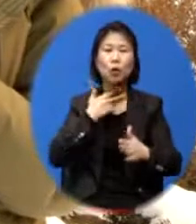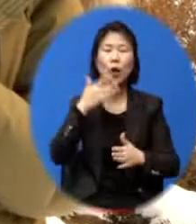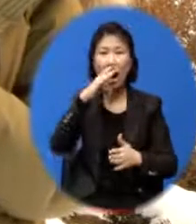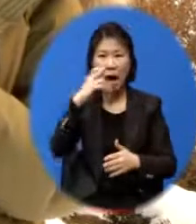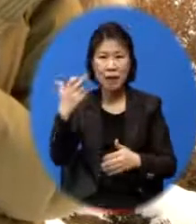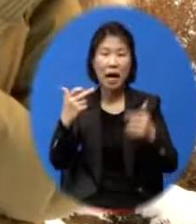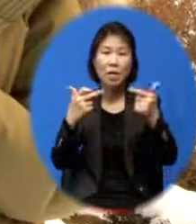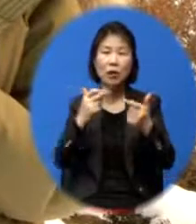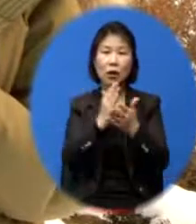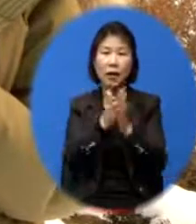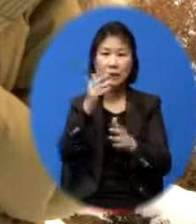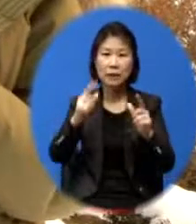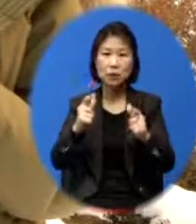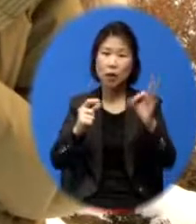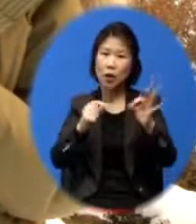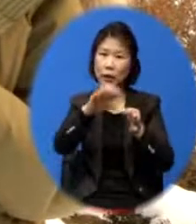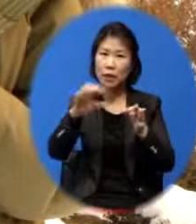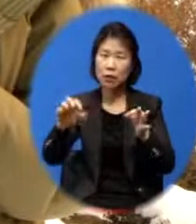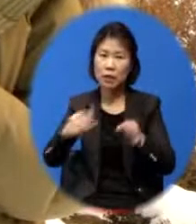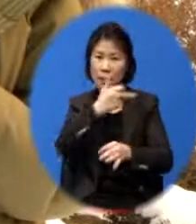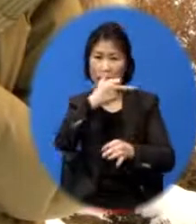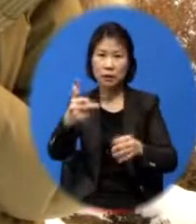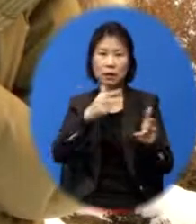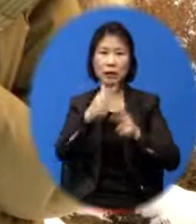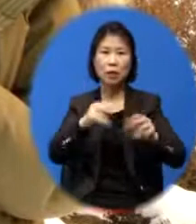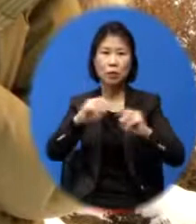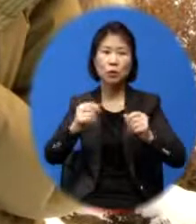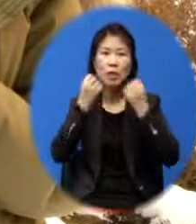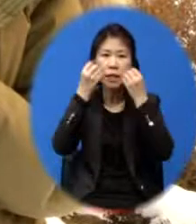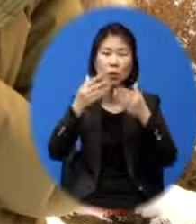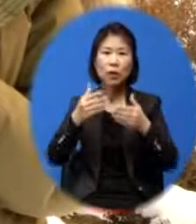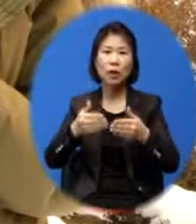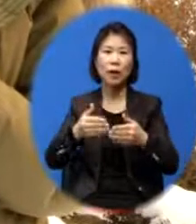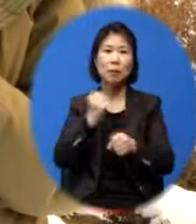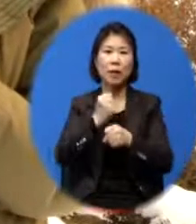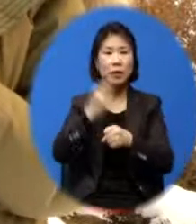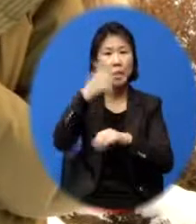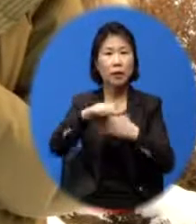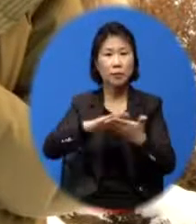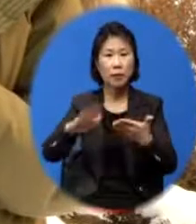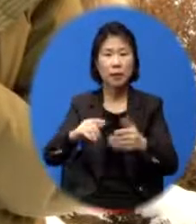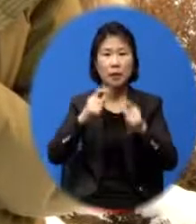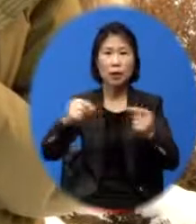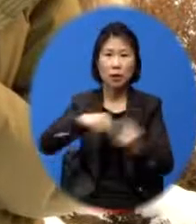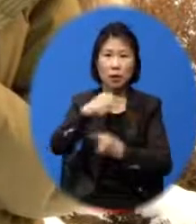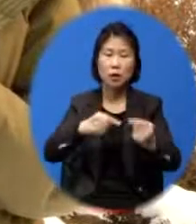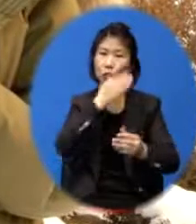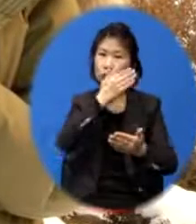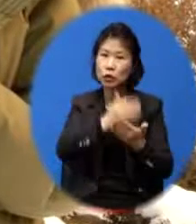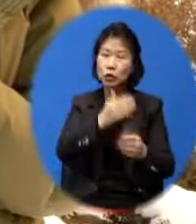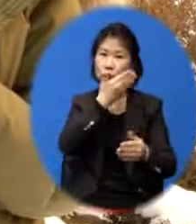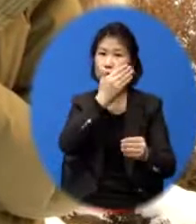등 6개 시군의 10개 지구에서 대규모 산업용지를 새롭게 개발할 계획인데요. 지역 경제 성장의 중심에 있는